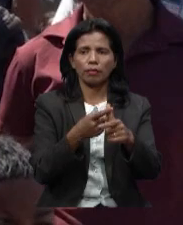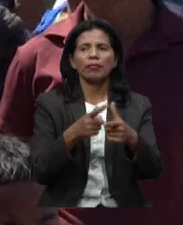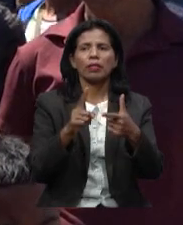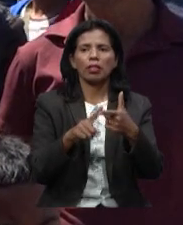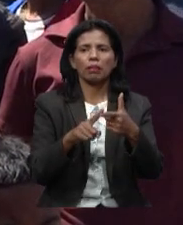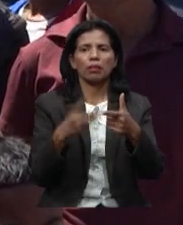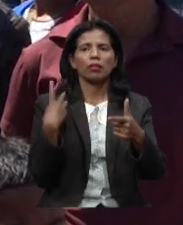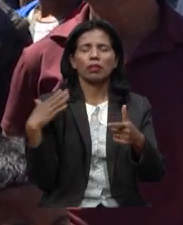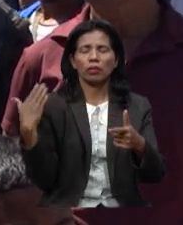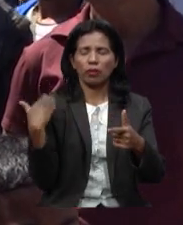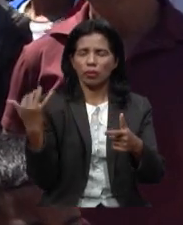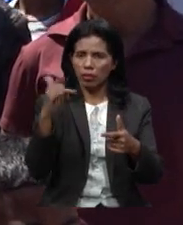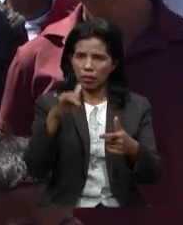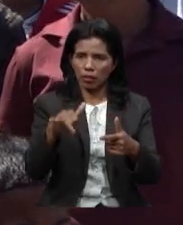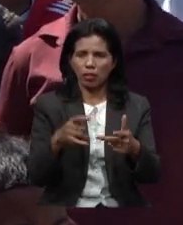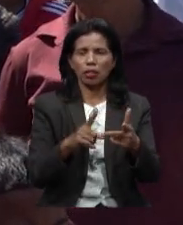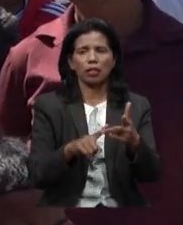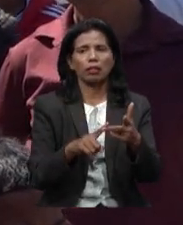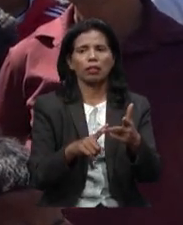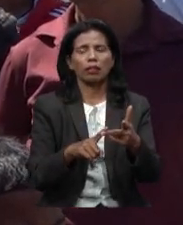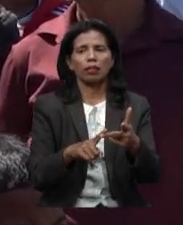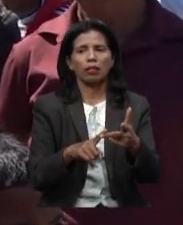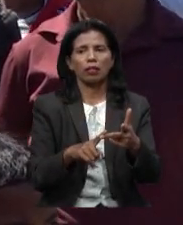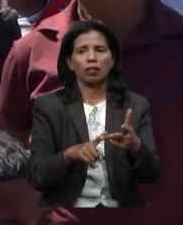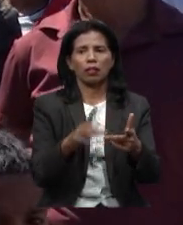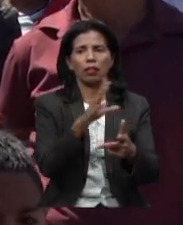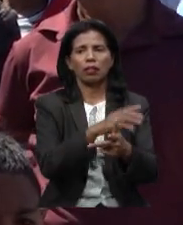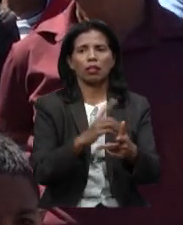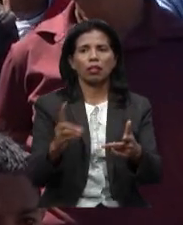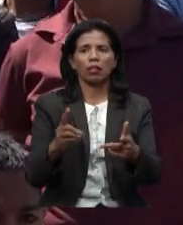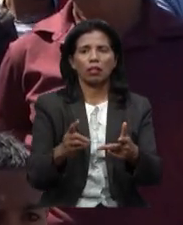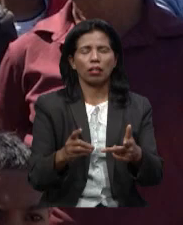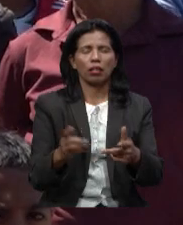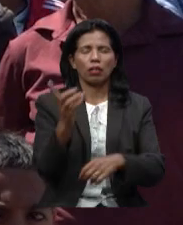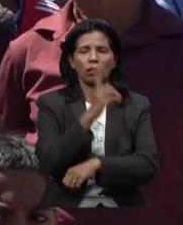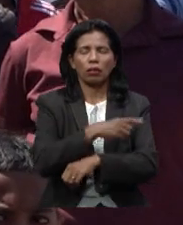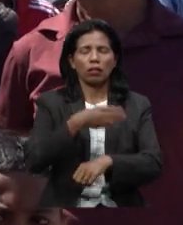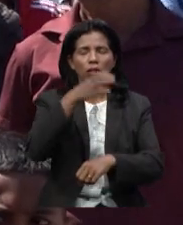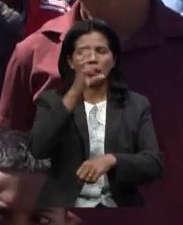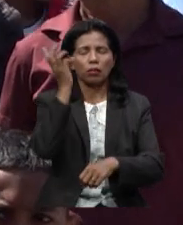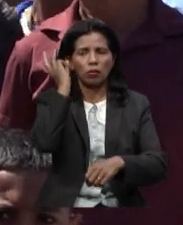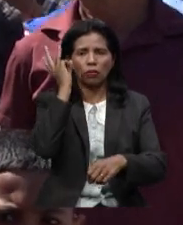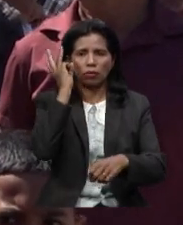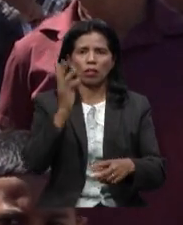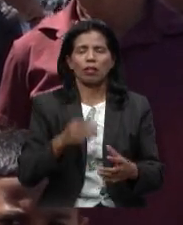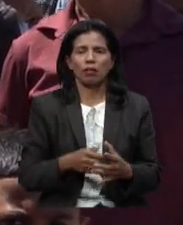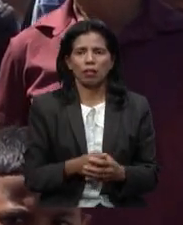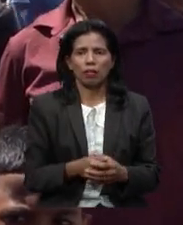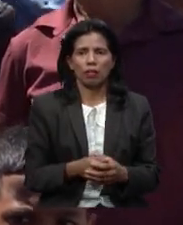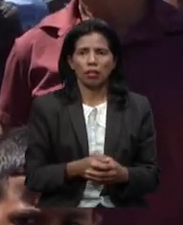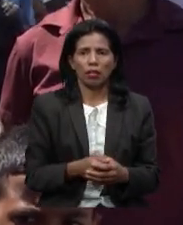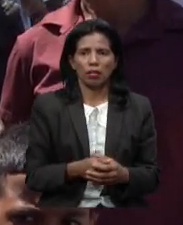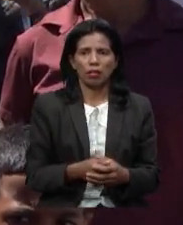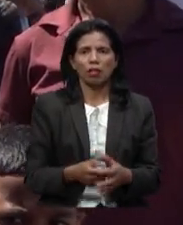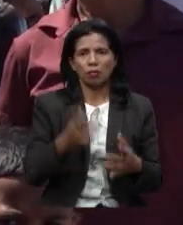niya juventurisira. Juventurisira niya kalan loro konsumi alkohol. Ha? Siapa tahu niya